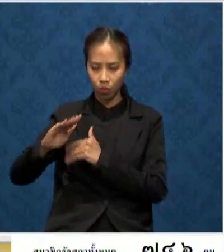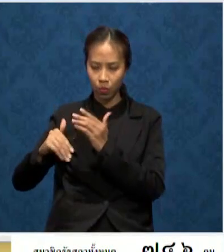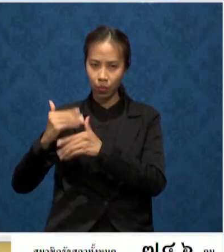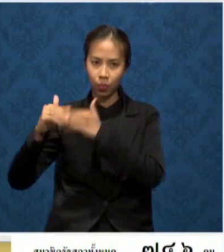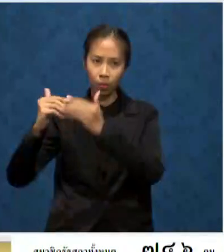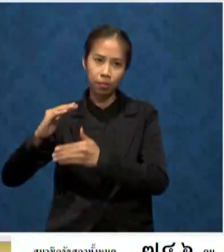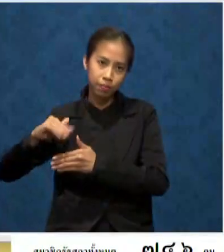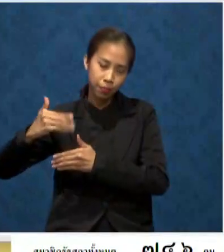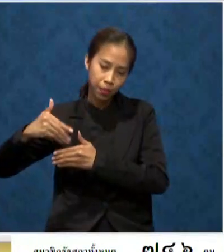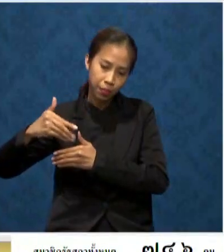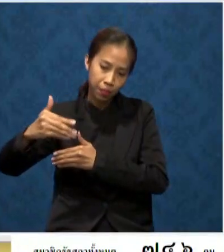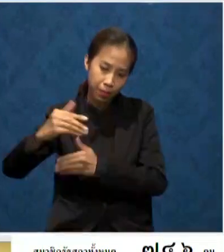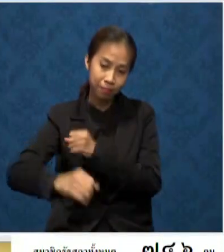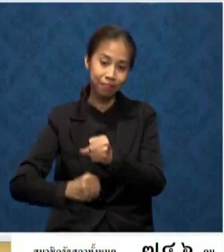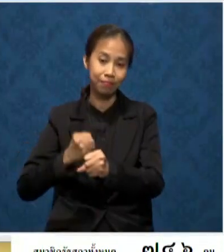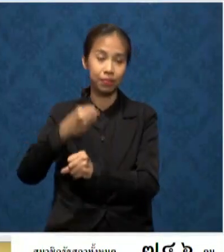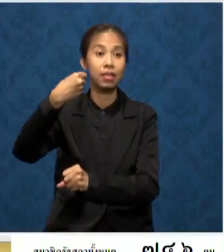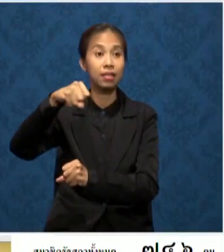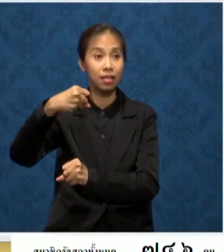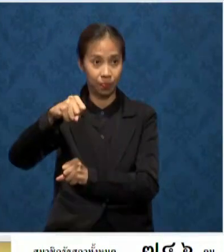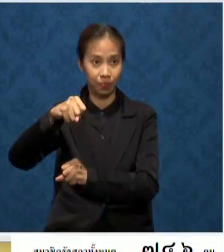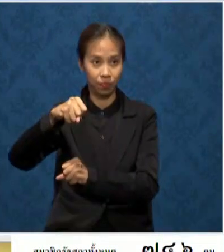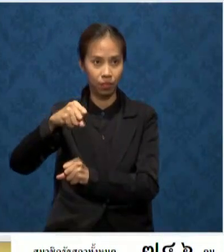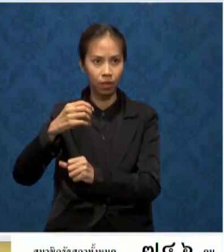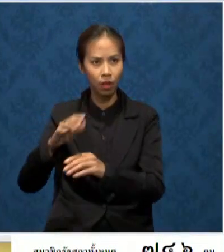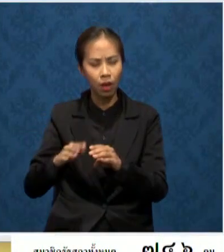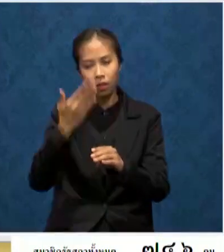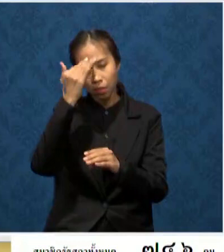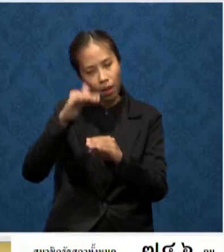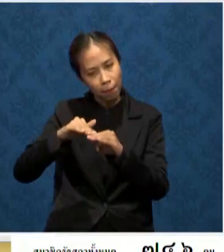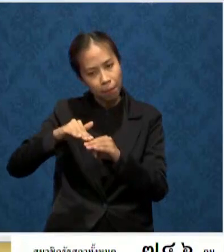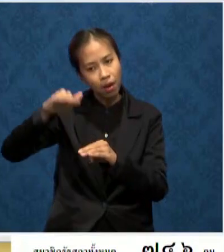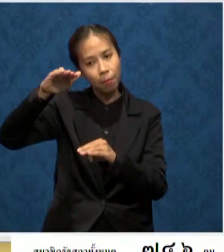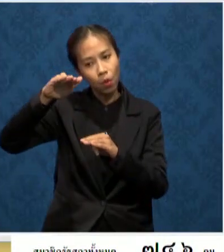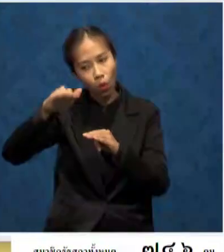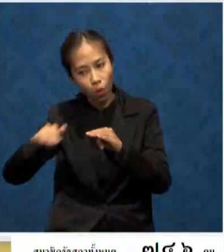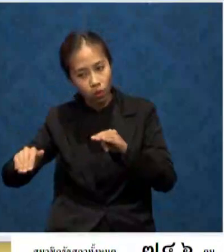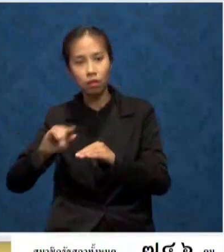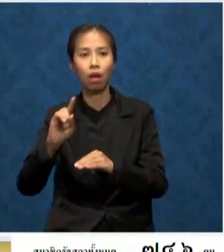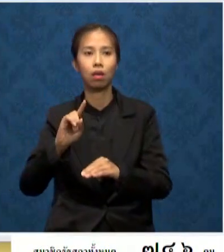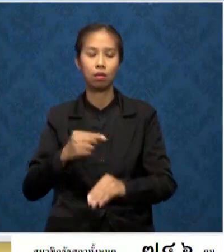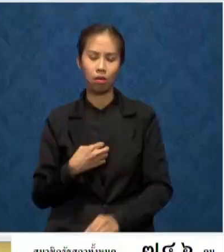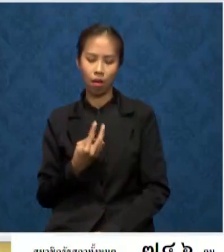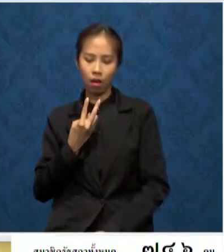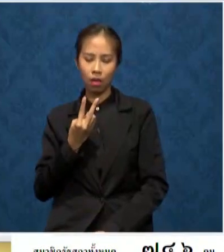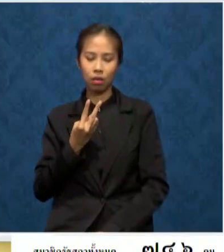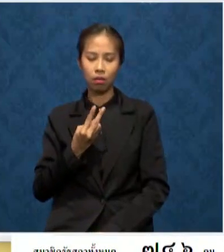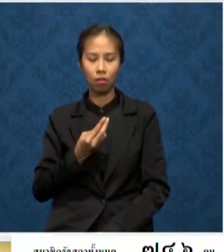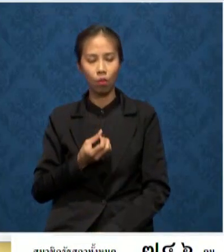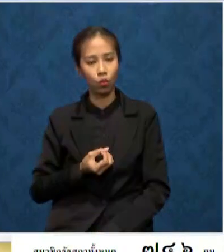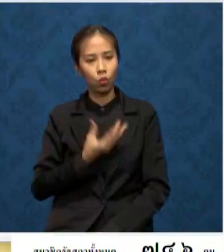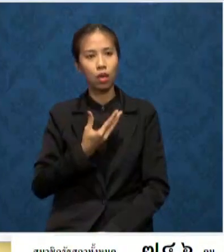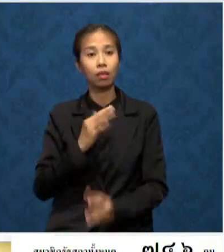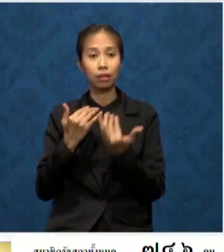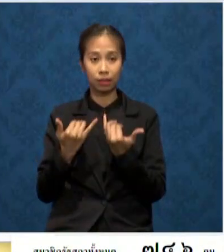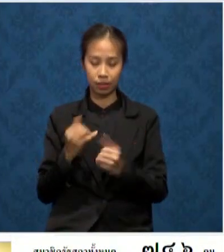อก 10 ปีต่อมา ขี่ความสามารถเพิ่มข้หอลดลงตัเลขที่น่าตกใจก็คือว่า นะ